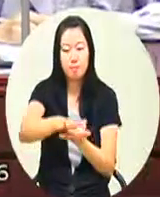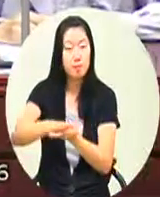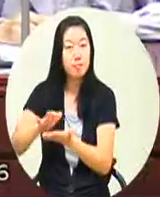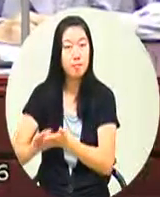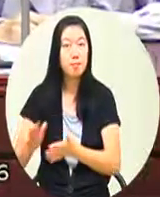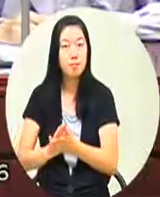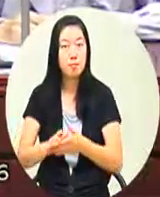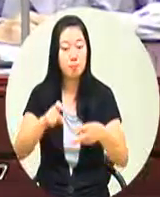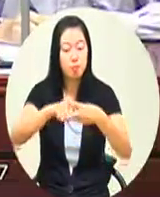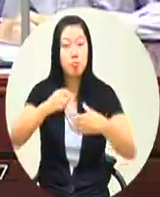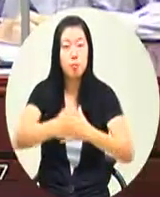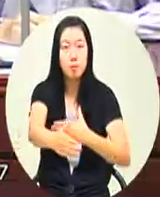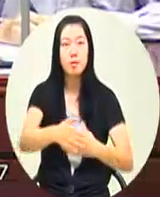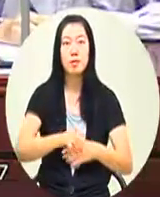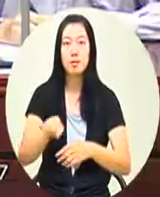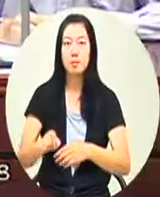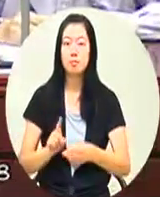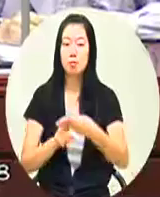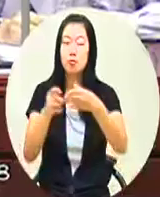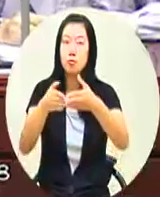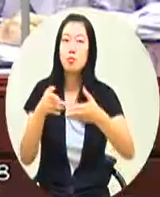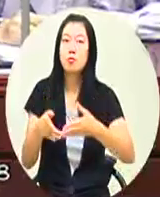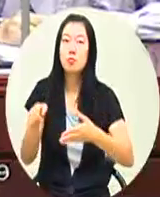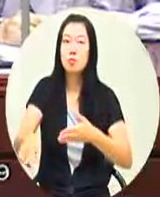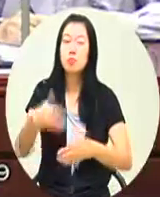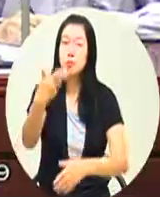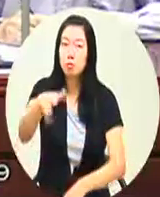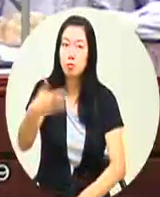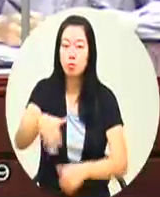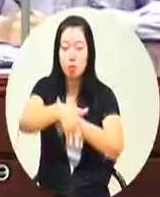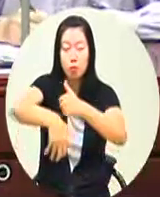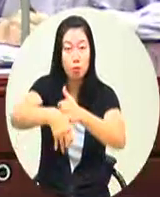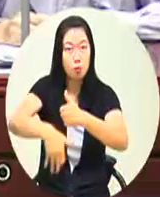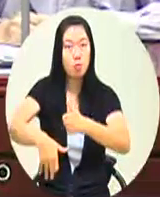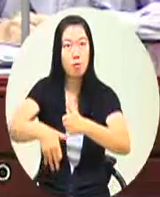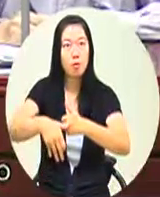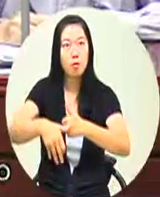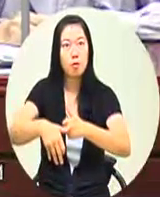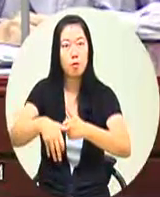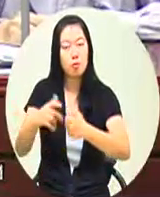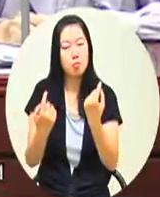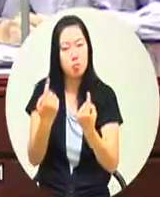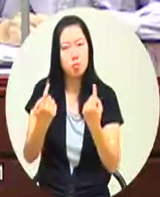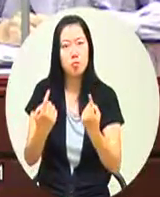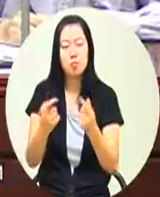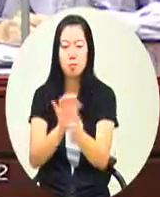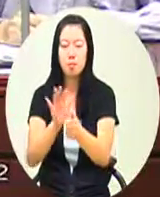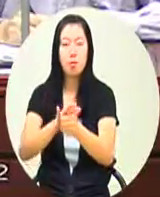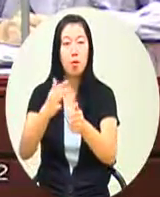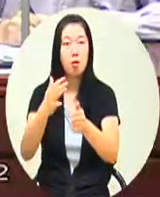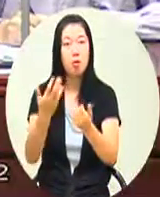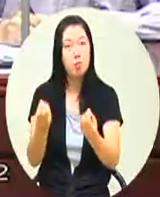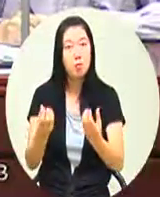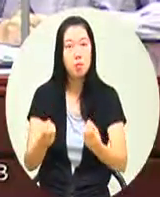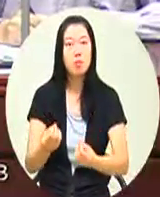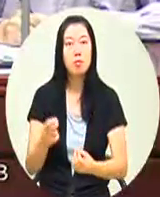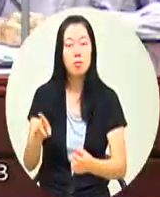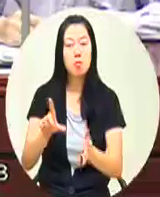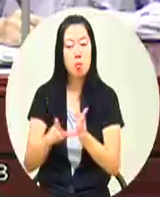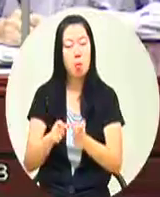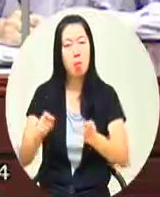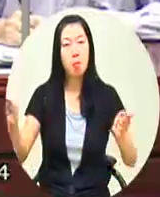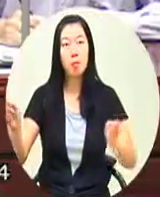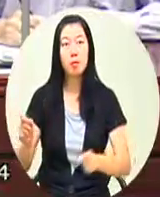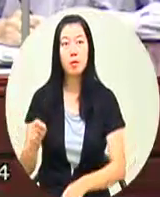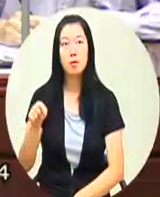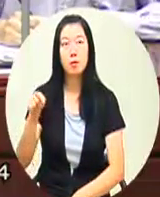为这个区域的一个水循环系统哈，比较效果没有那么好。那它久了，在